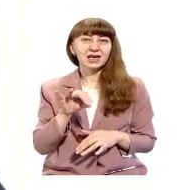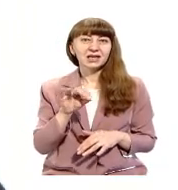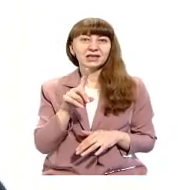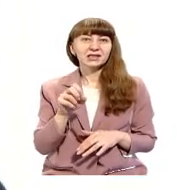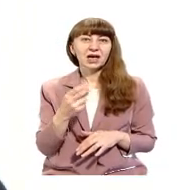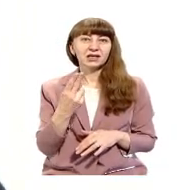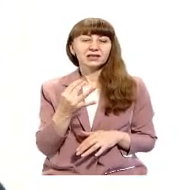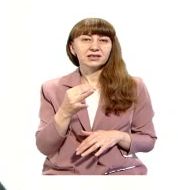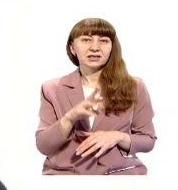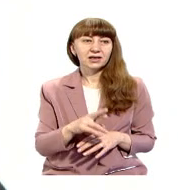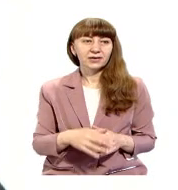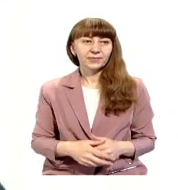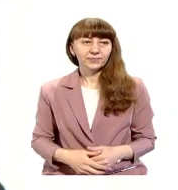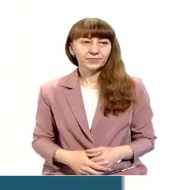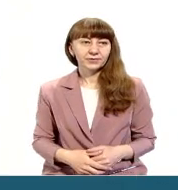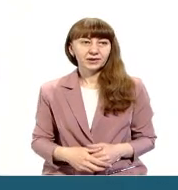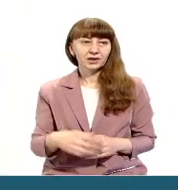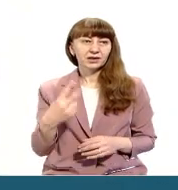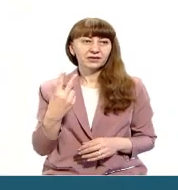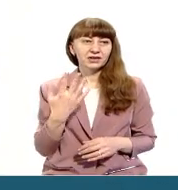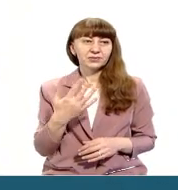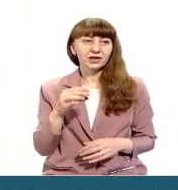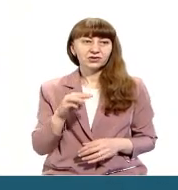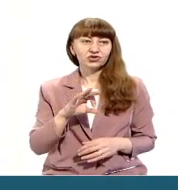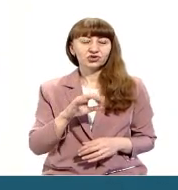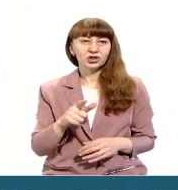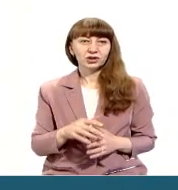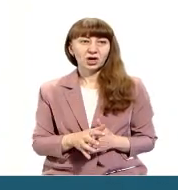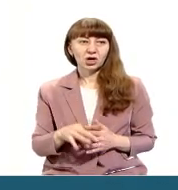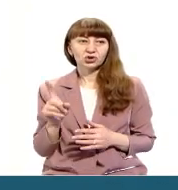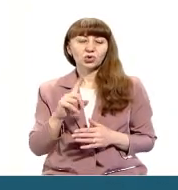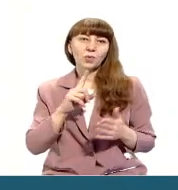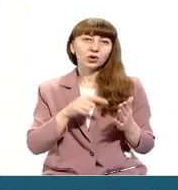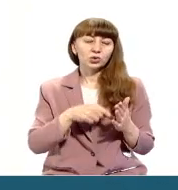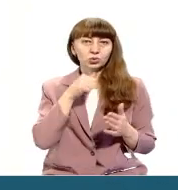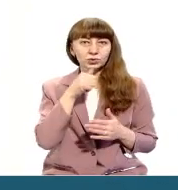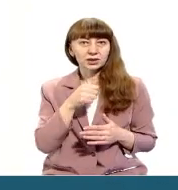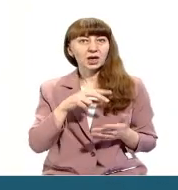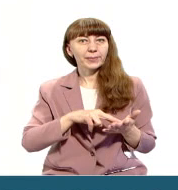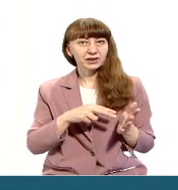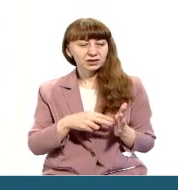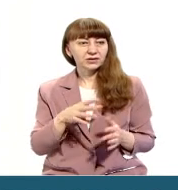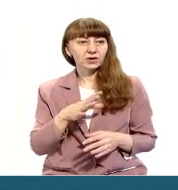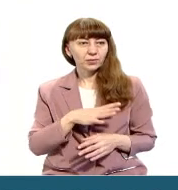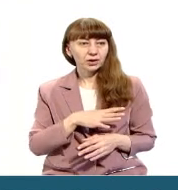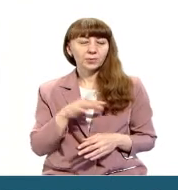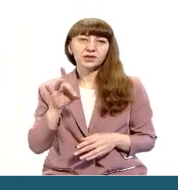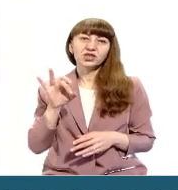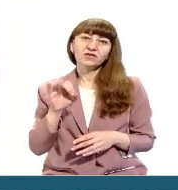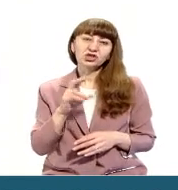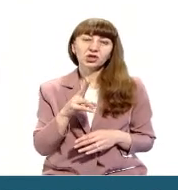содержание отлов почти 25.000 тенге уходит то что по городу у нас было запланировано поставщик который